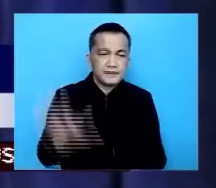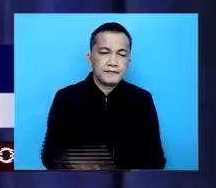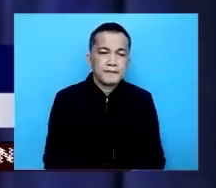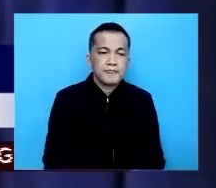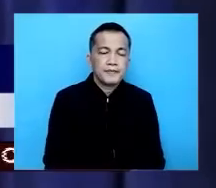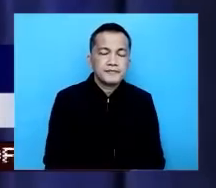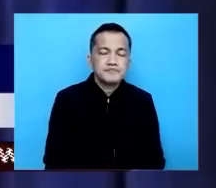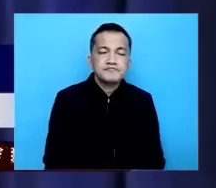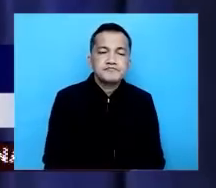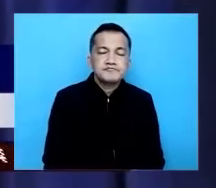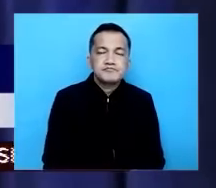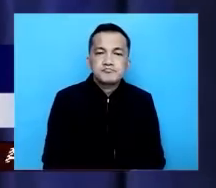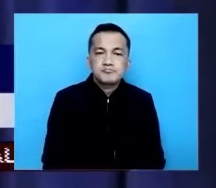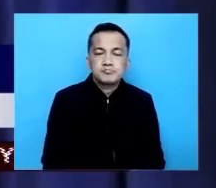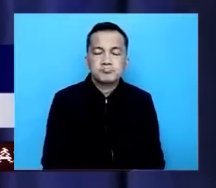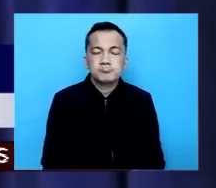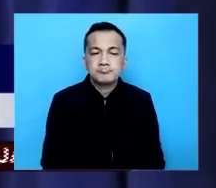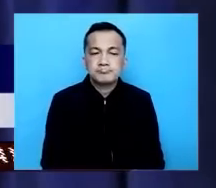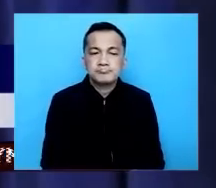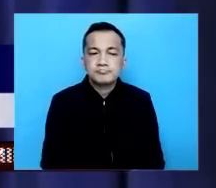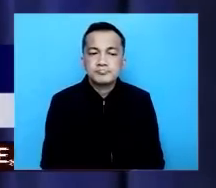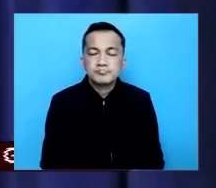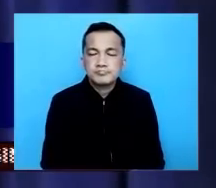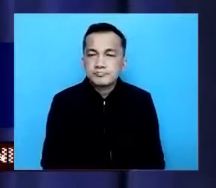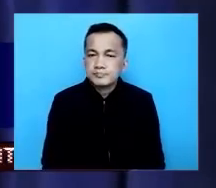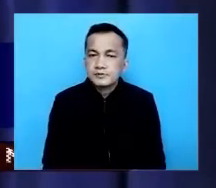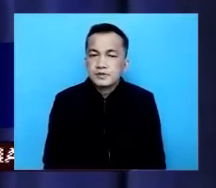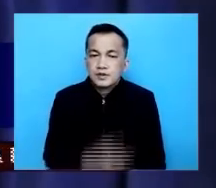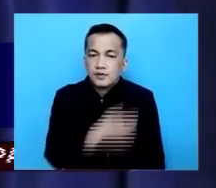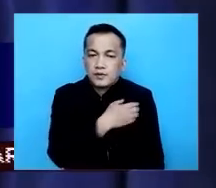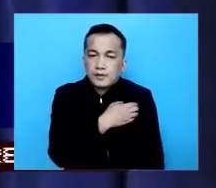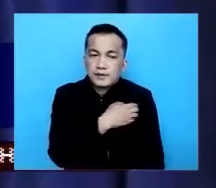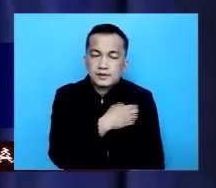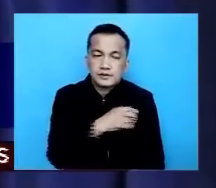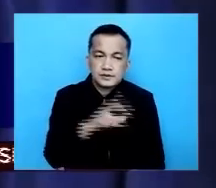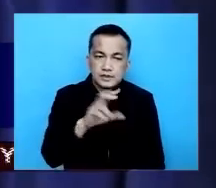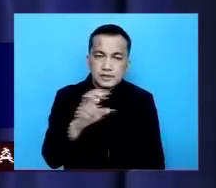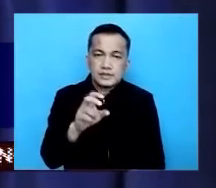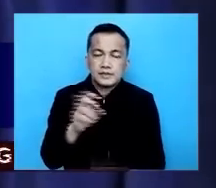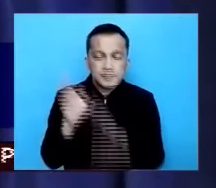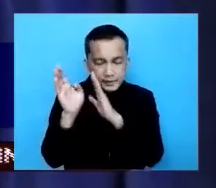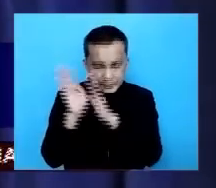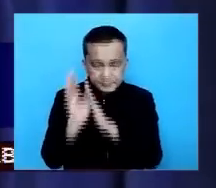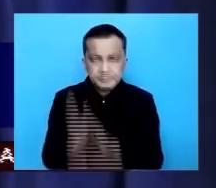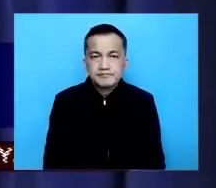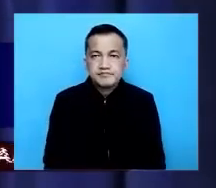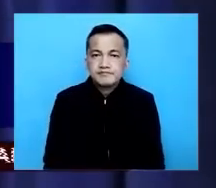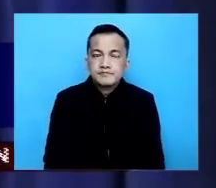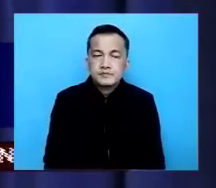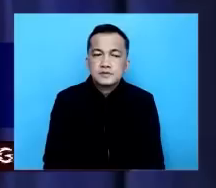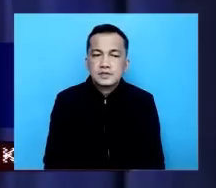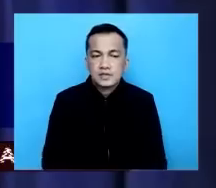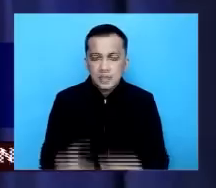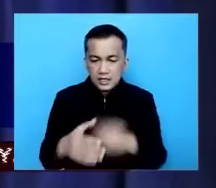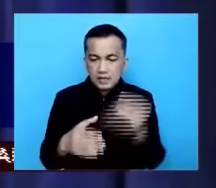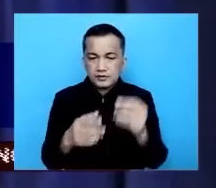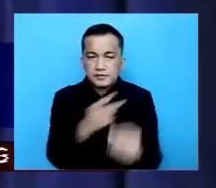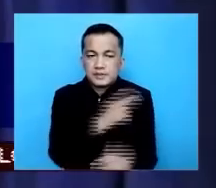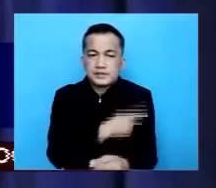Project will upgrade existing PGH capacity of 300 beds plus outpatient care